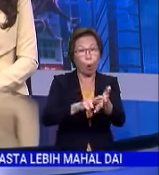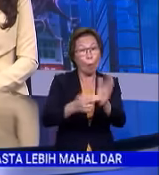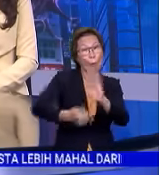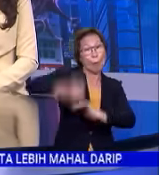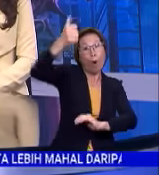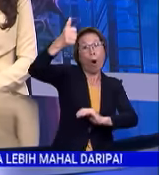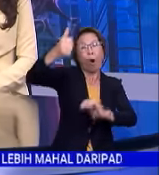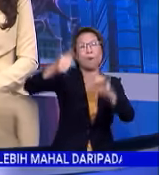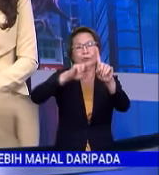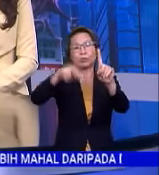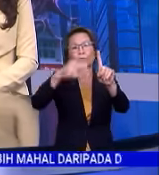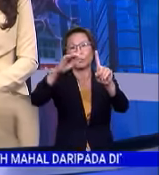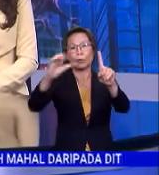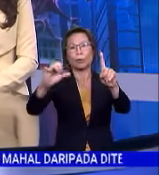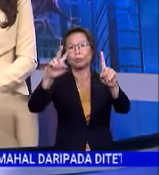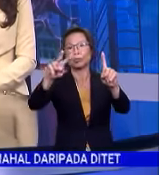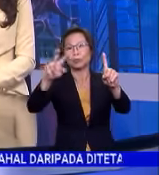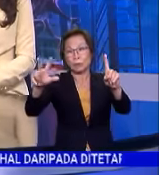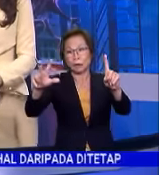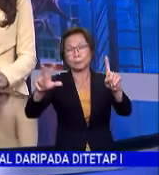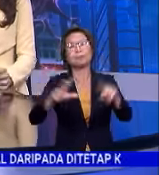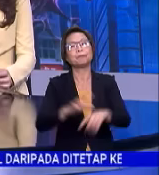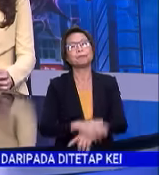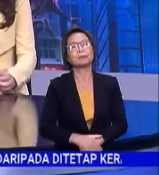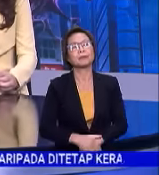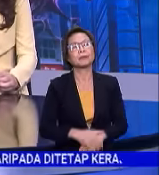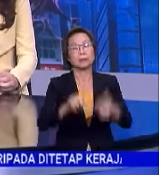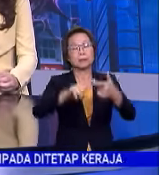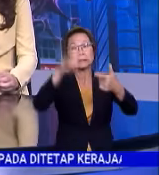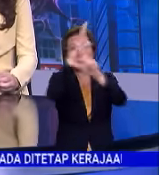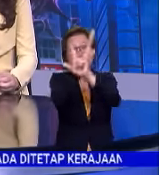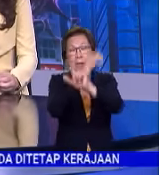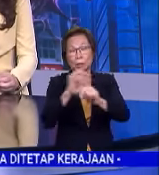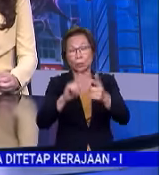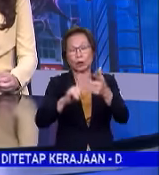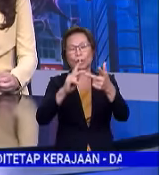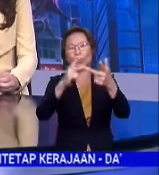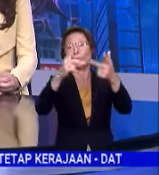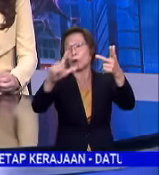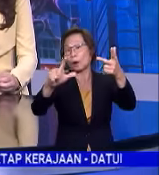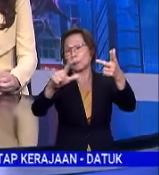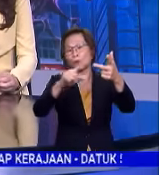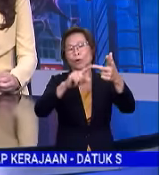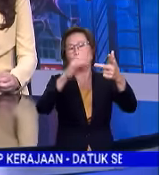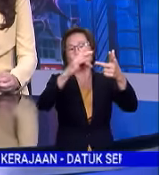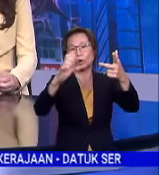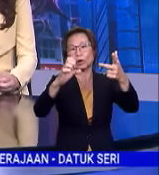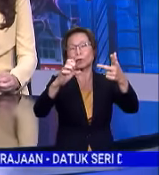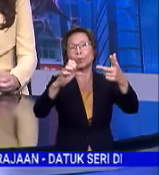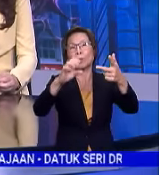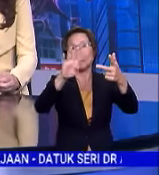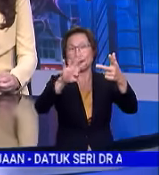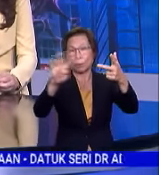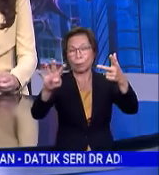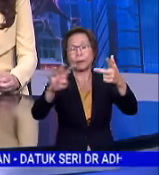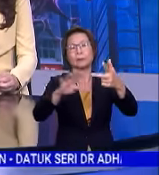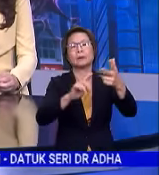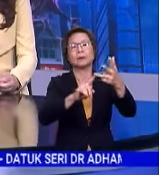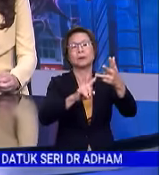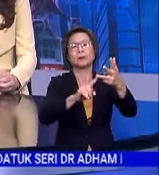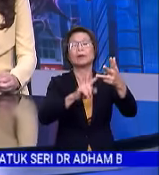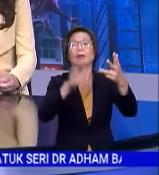tertinggi dengan 1,523 kes, diikuti Sarawak dan Kuala Lumpur masing-masing 744